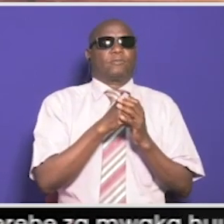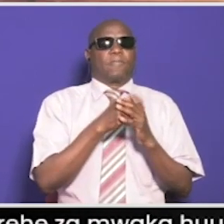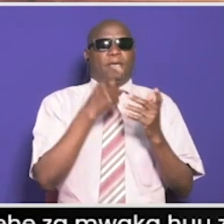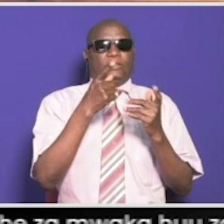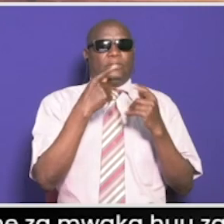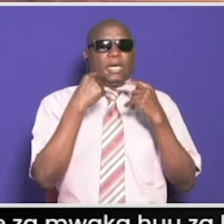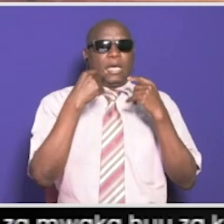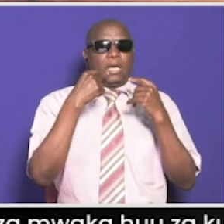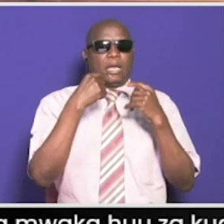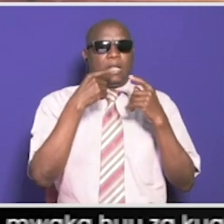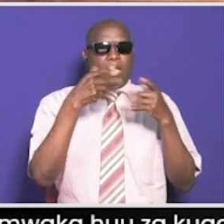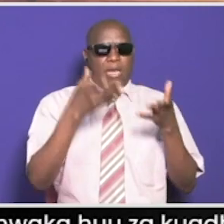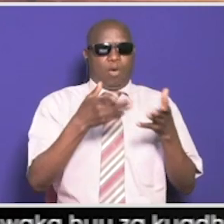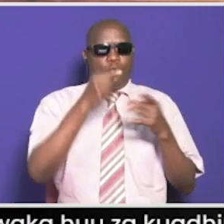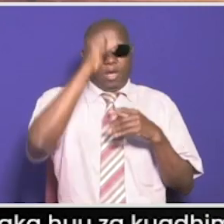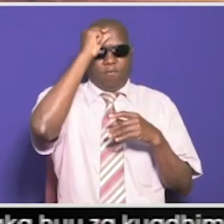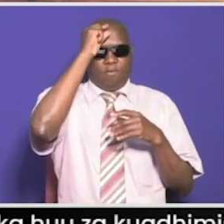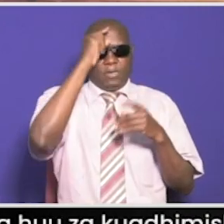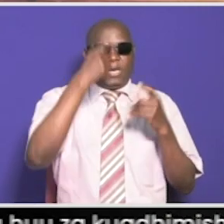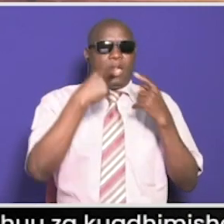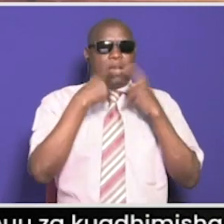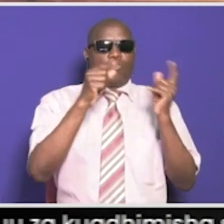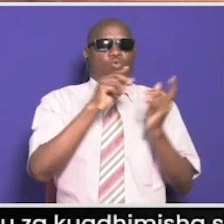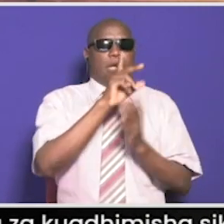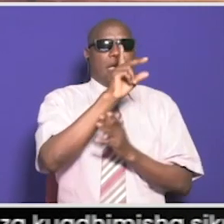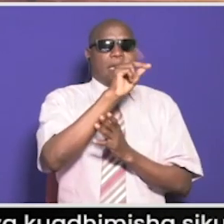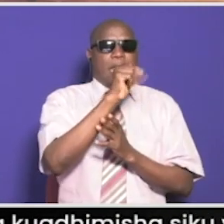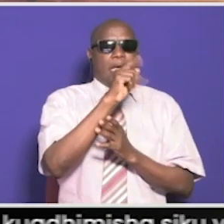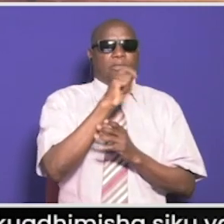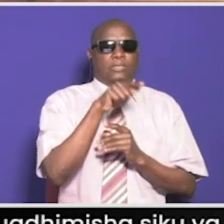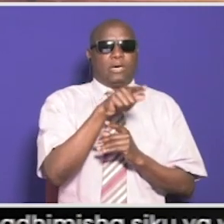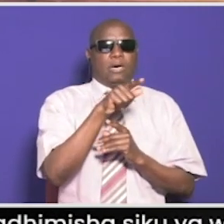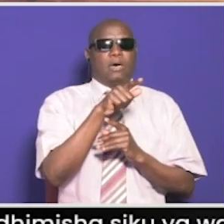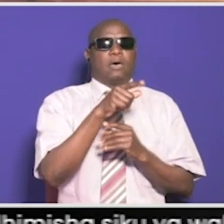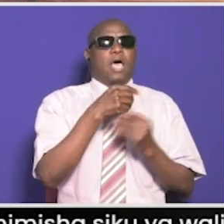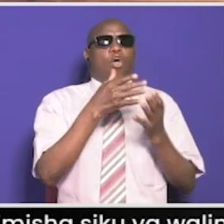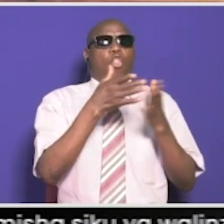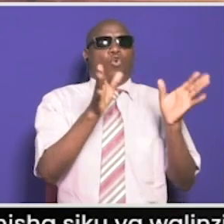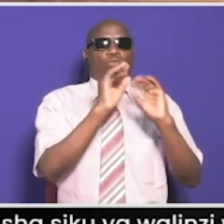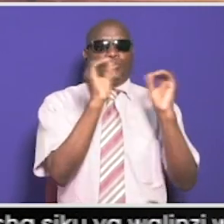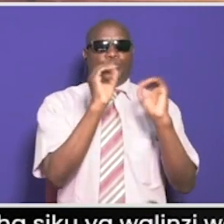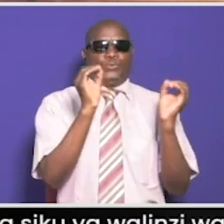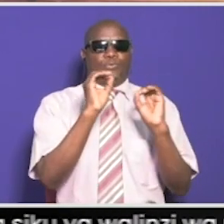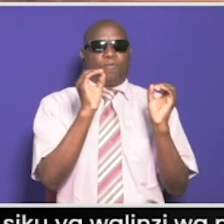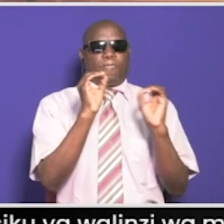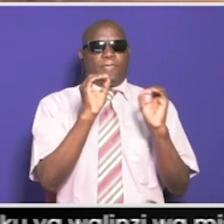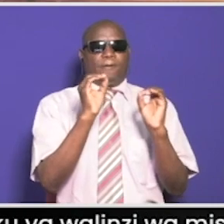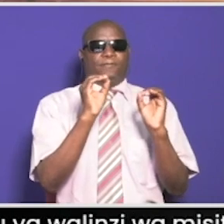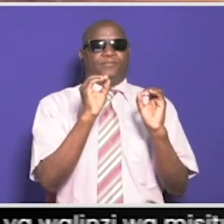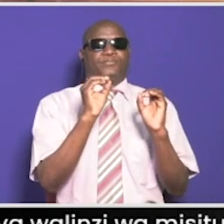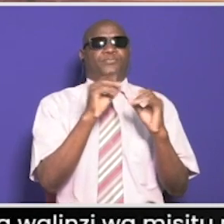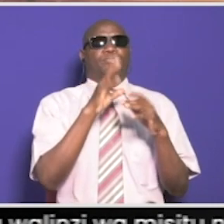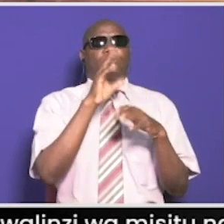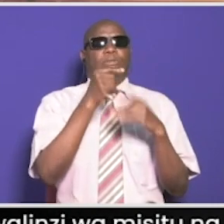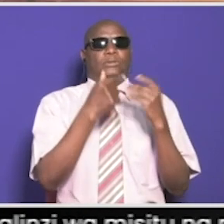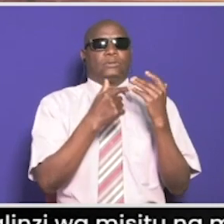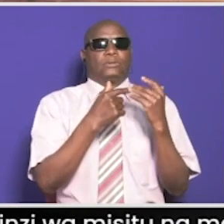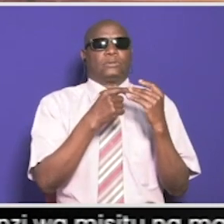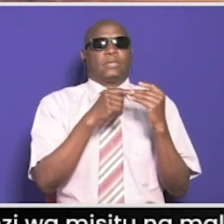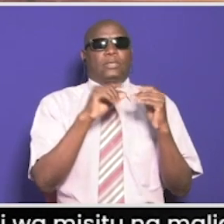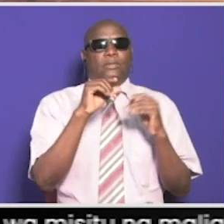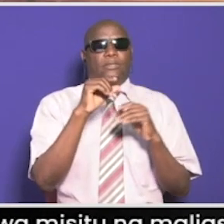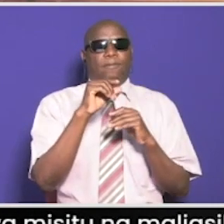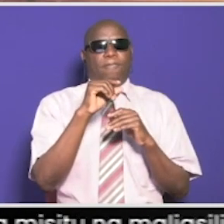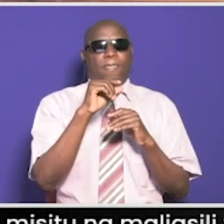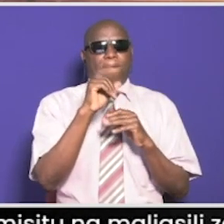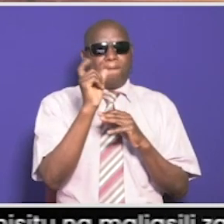serikali inasema kwamba hakuna data yoyote iliyoweza kupotea. Waziri wa Habari na Teknolojia Ludualo amesema serikali